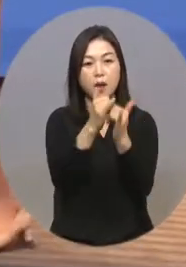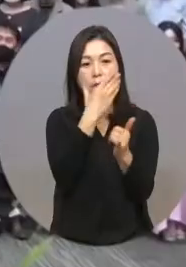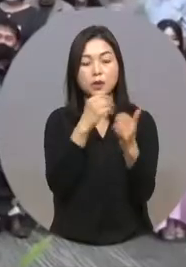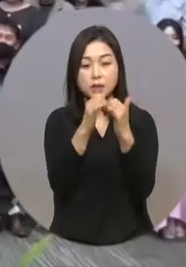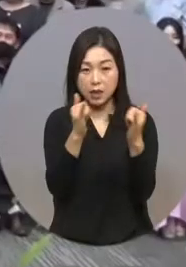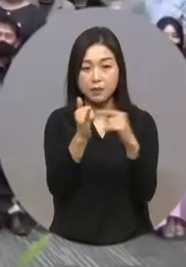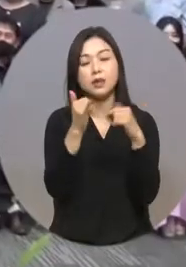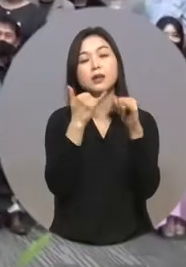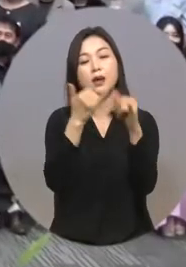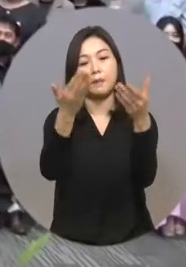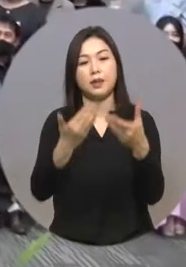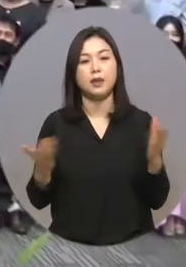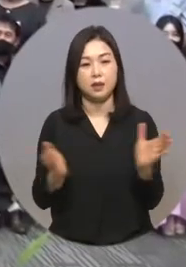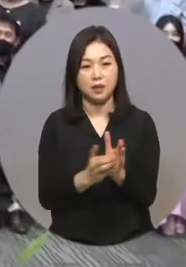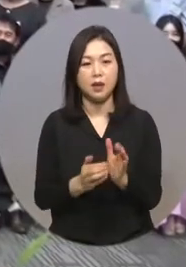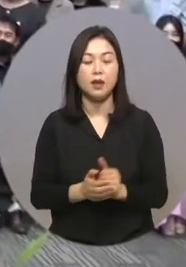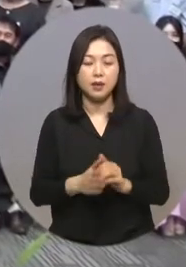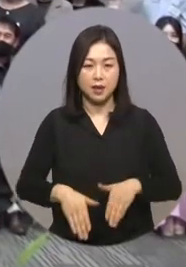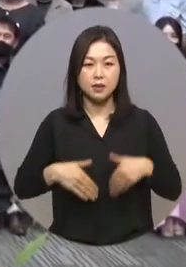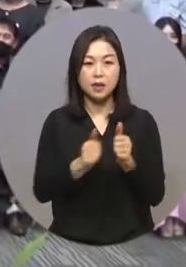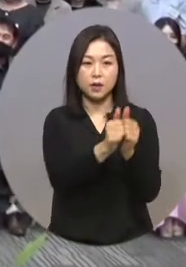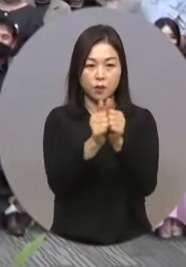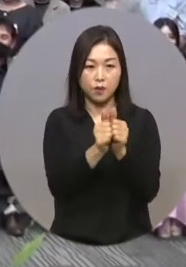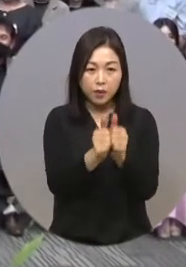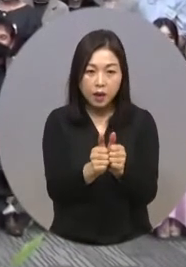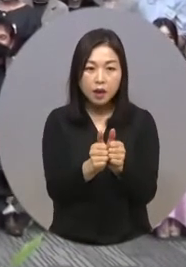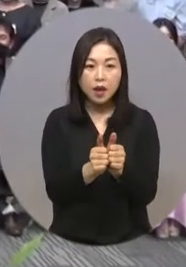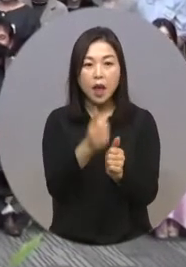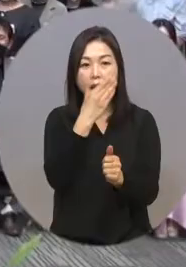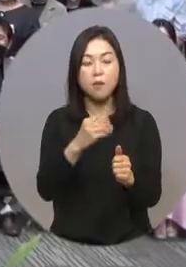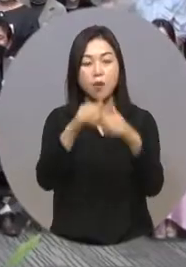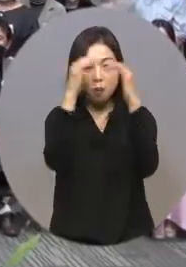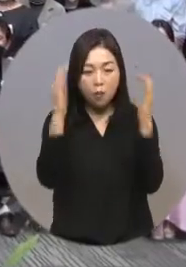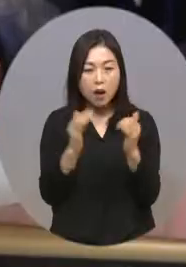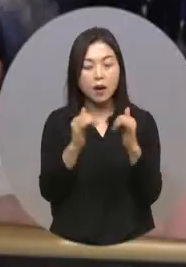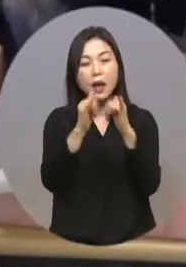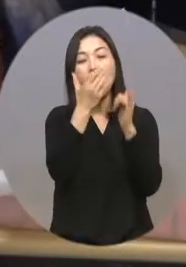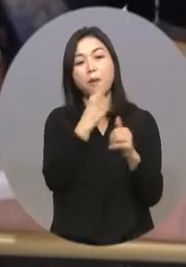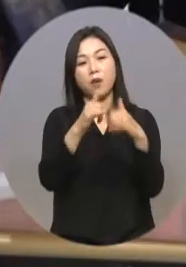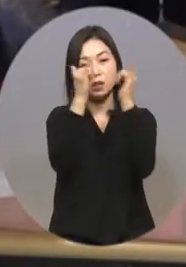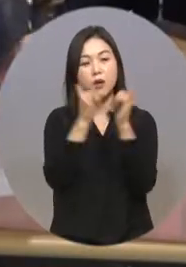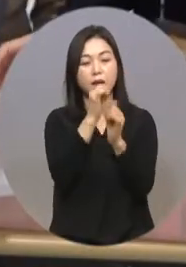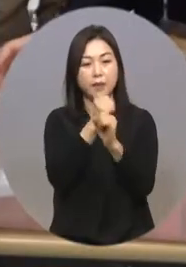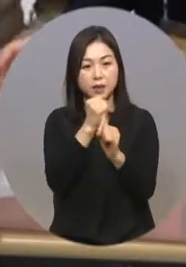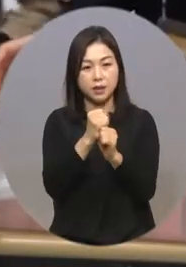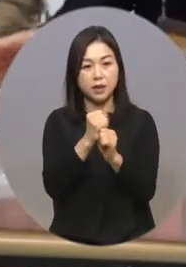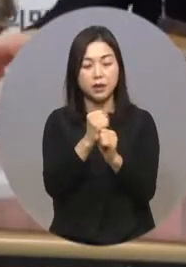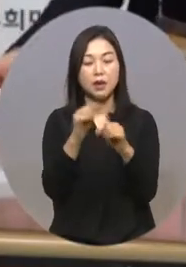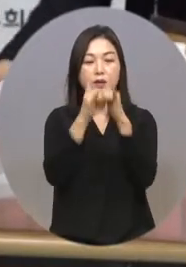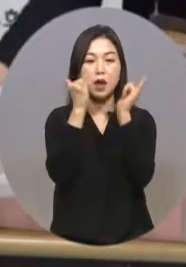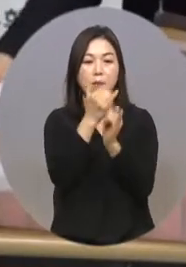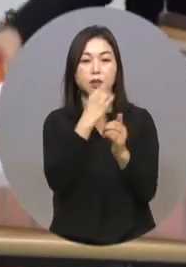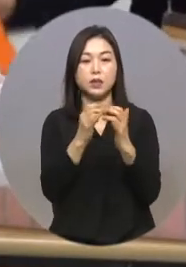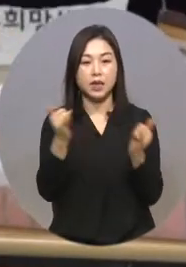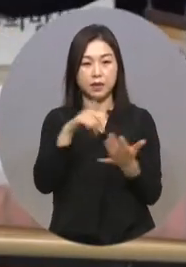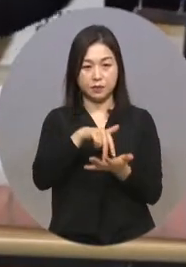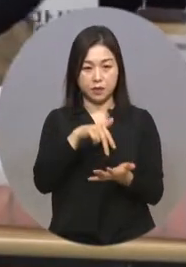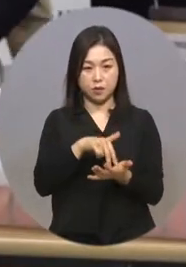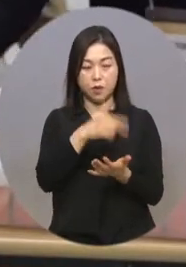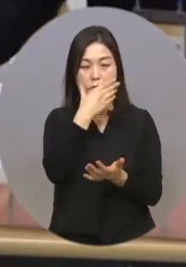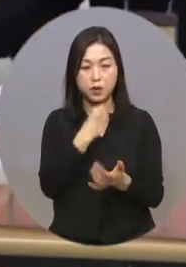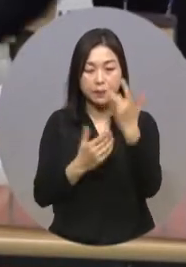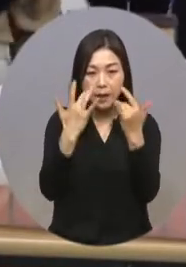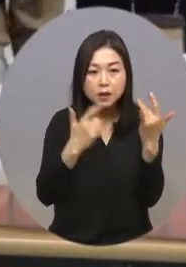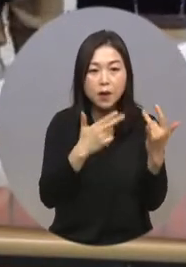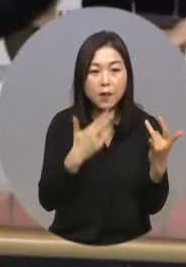안았습니다 따뜻한 동행 모두가 행복한 사회를 만들어 가는 사회복지 인 으로서 복지 사각지대 없는